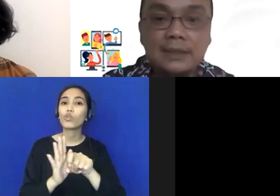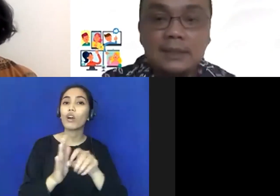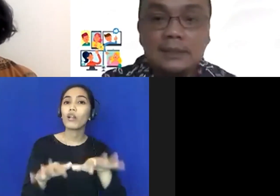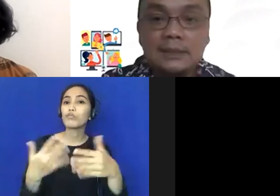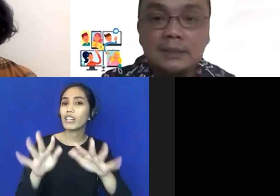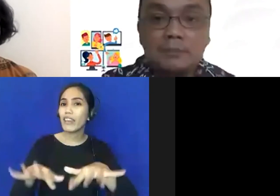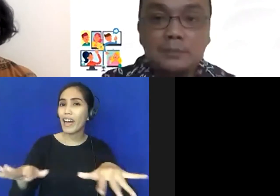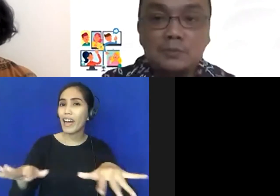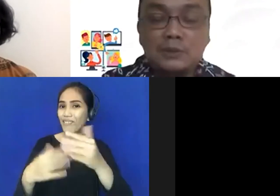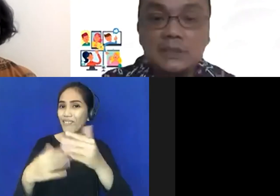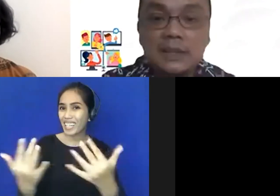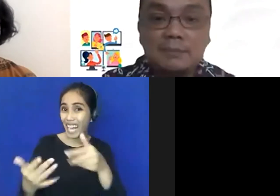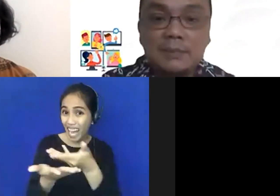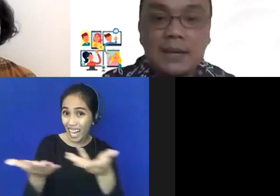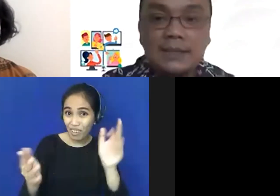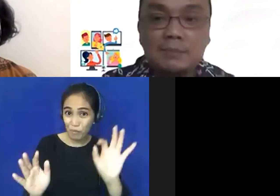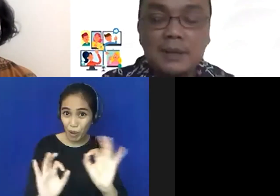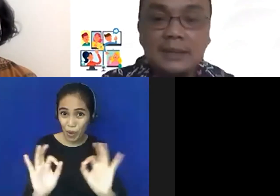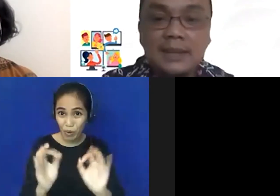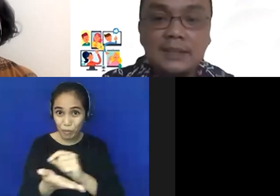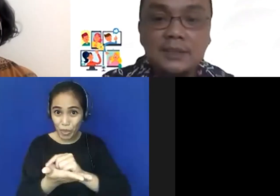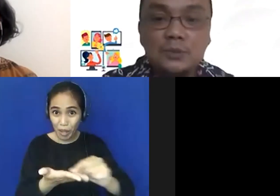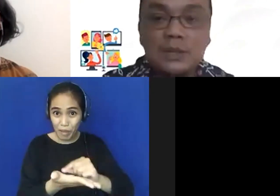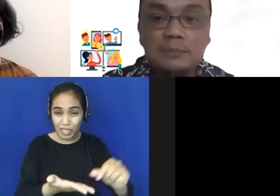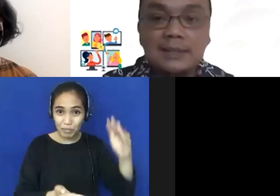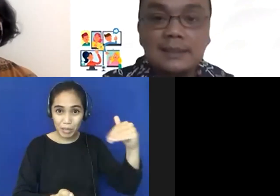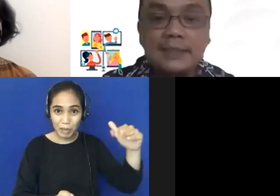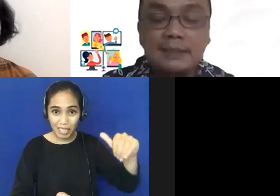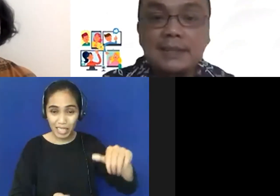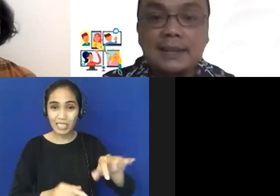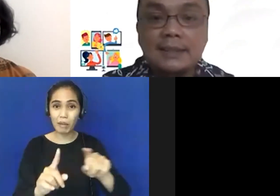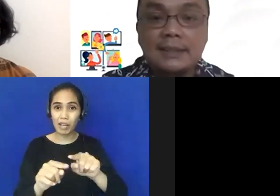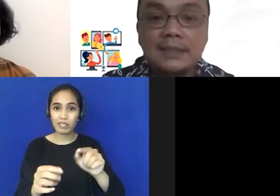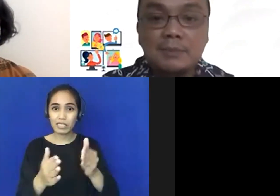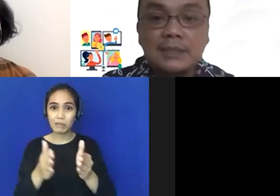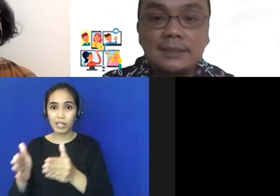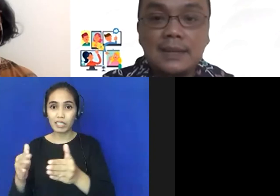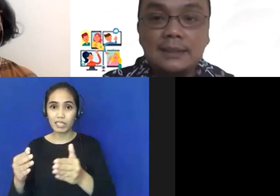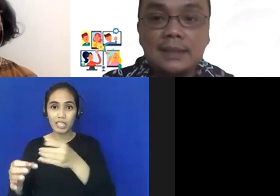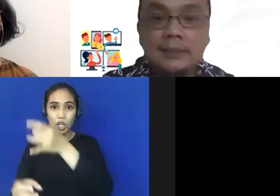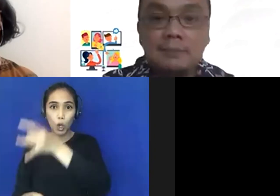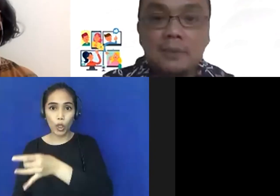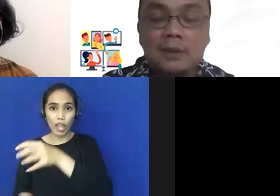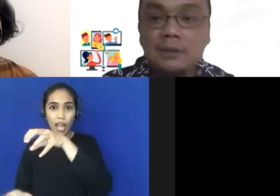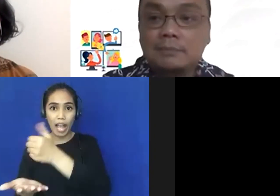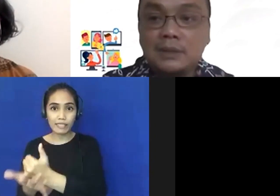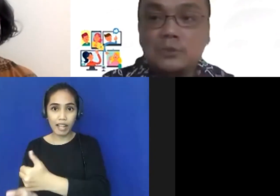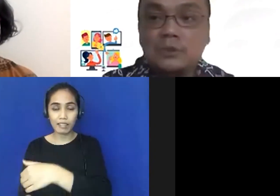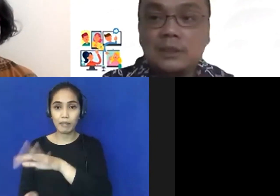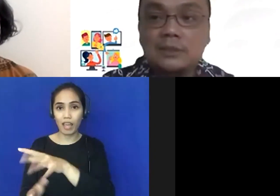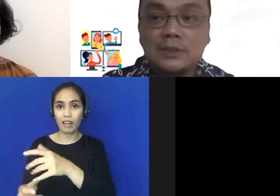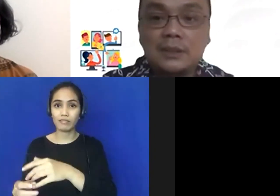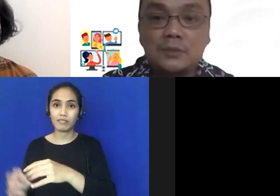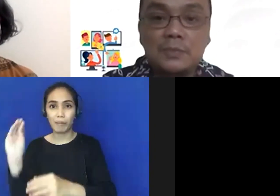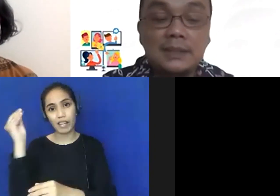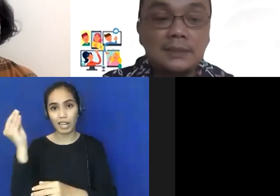misalnya belum menuliskan namanya, hanya nama panggilan dan juga spasi nama daerahnya saja, misalnya Jakarta, Depok,